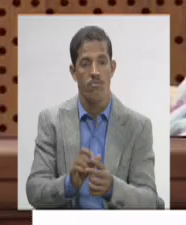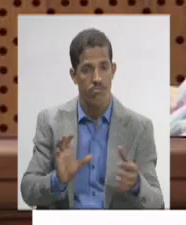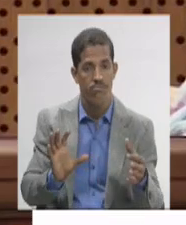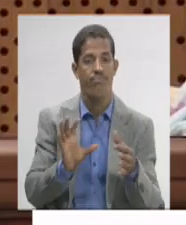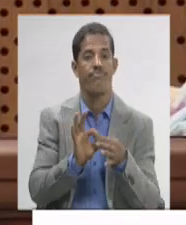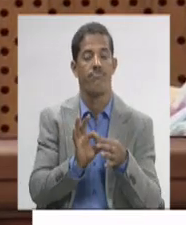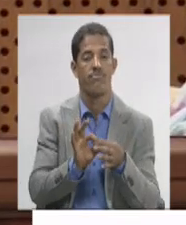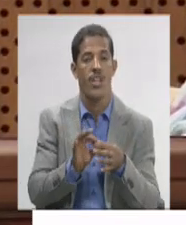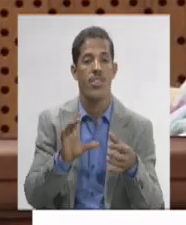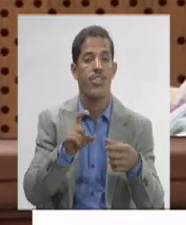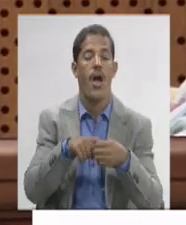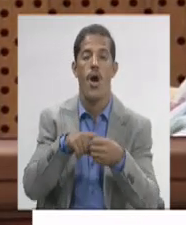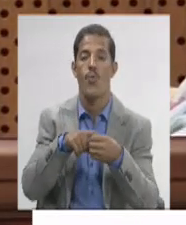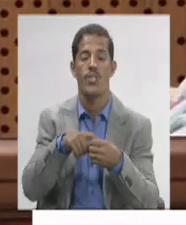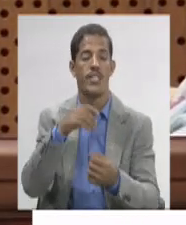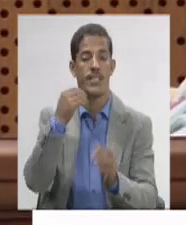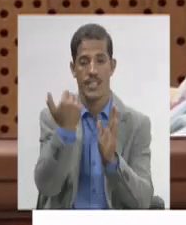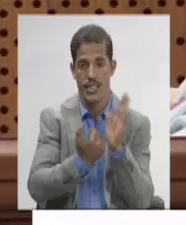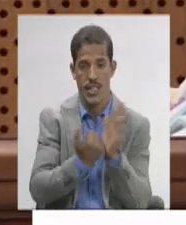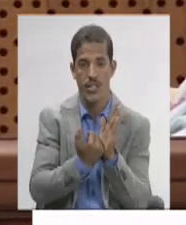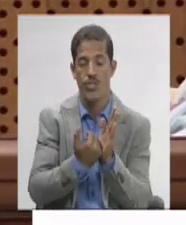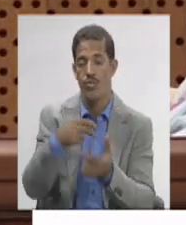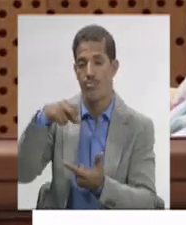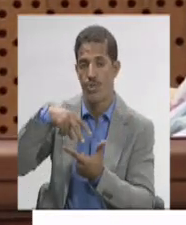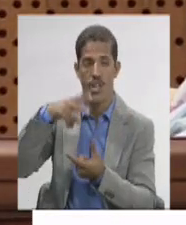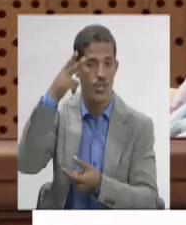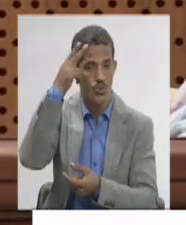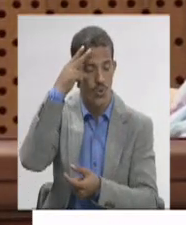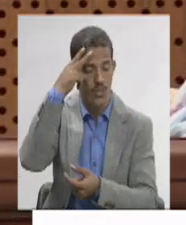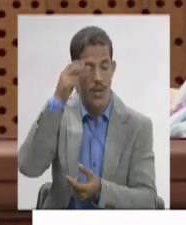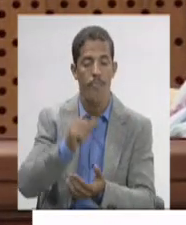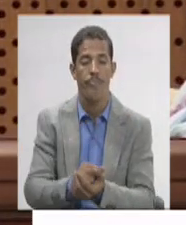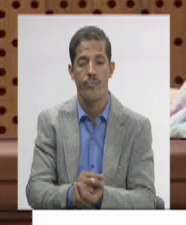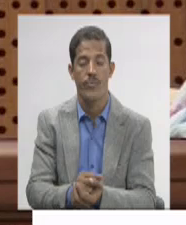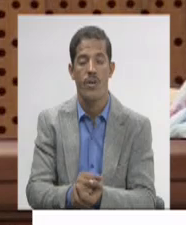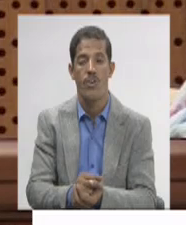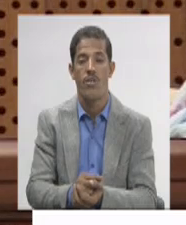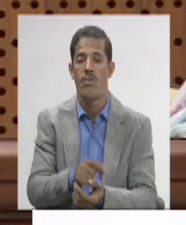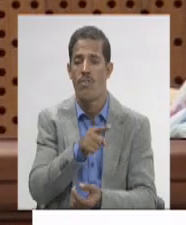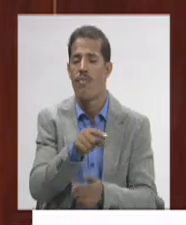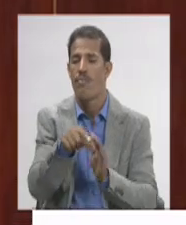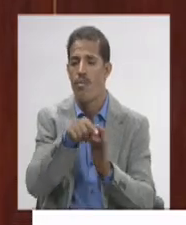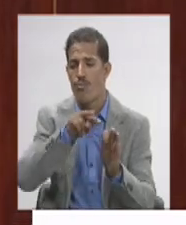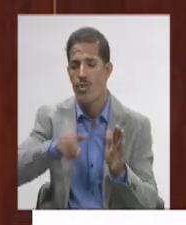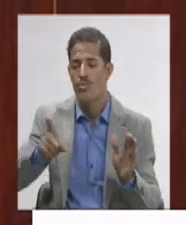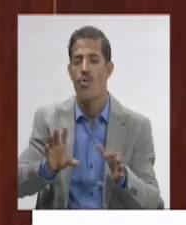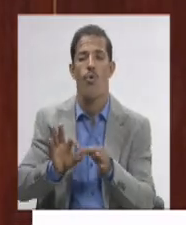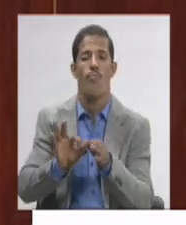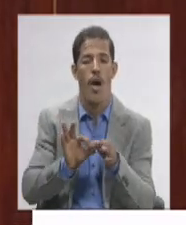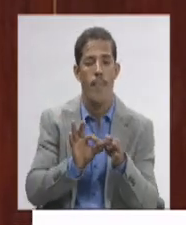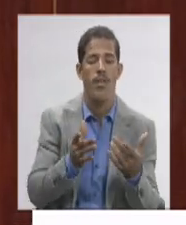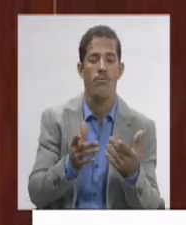التعاون الاقتصادي بين بلادنا والمملكه العربيه السعوديه حيث تتضمن المعامله العادله